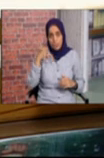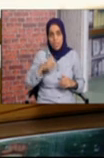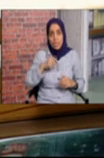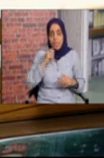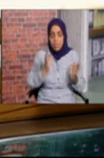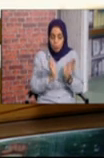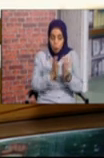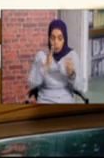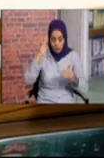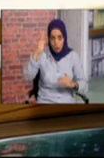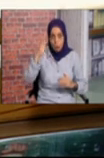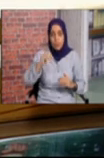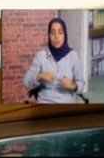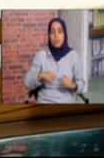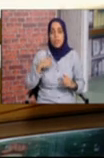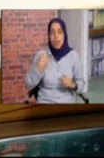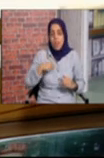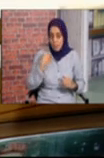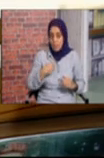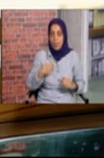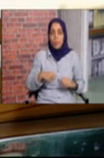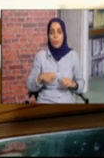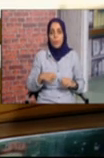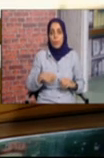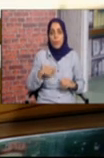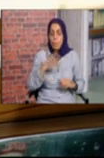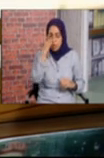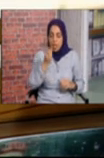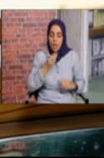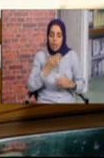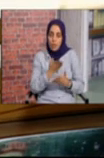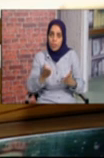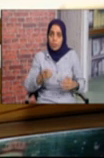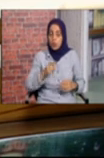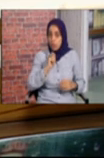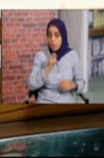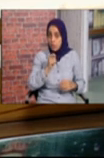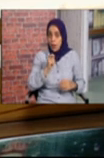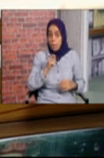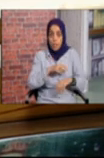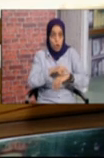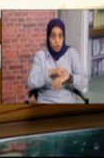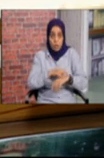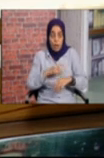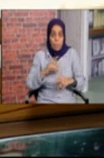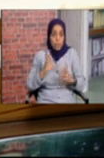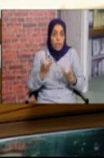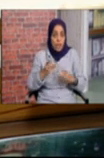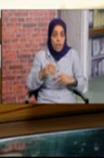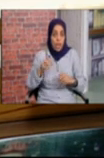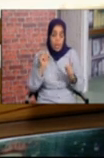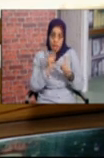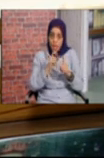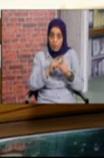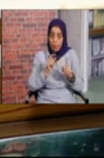تحيا مصر. استاذ محمد اهلا بيك معانا. مساء الخير يا فندم. استاذ محمد، بدايه يعني كلمنا عن الهدف من